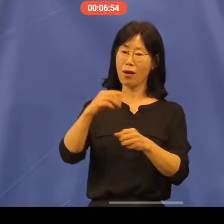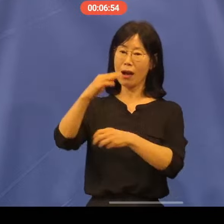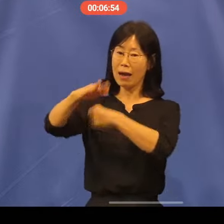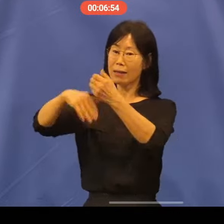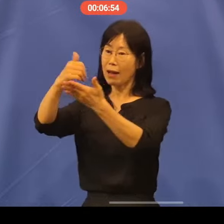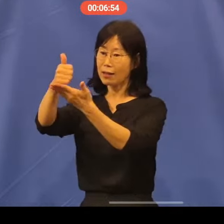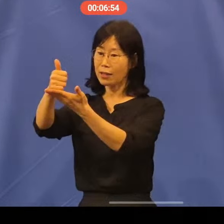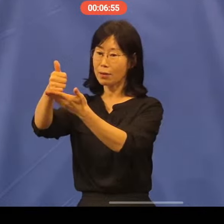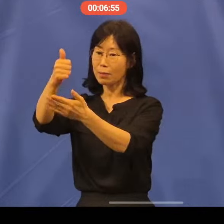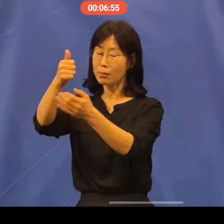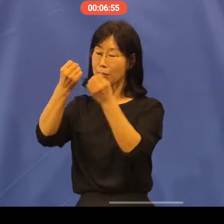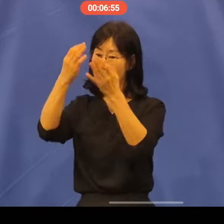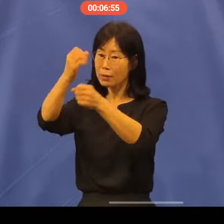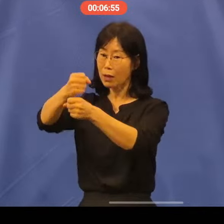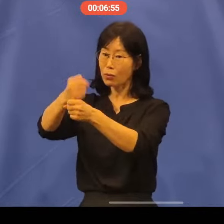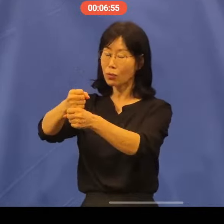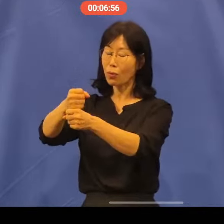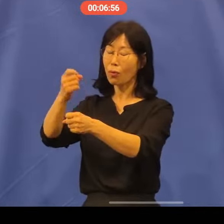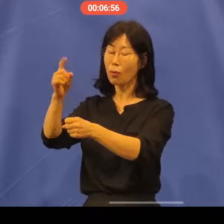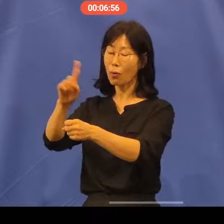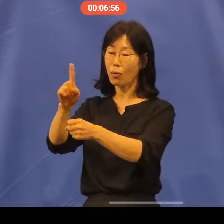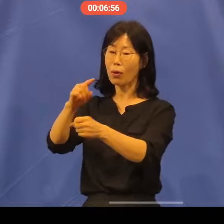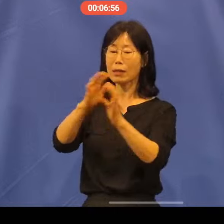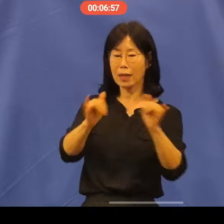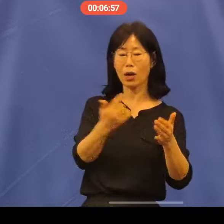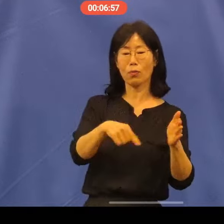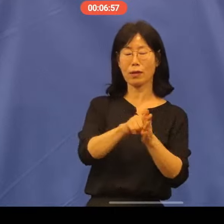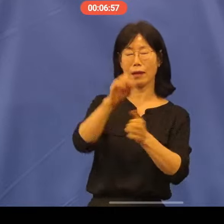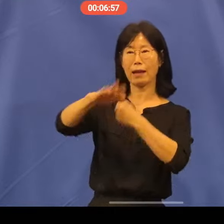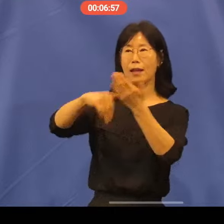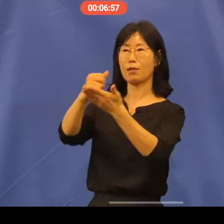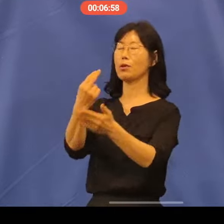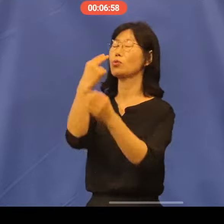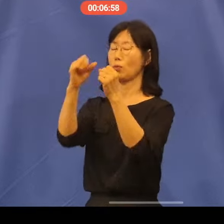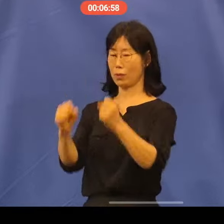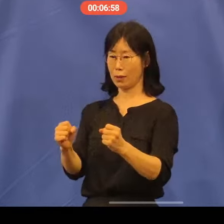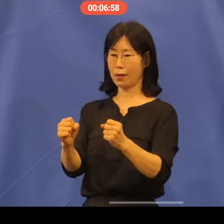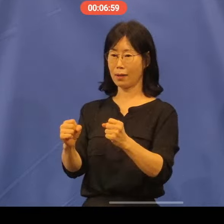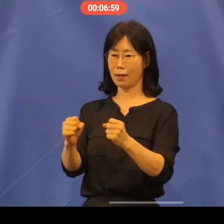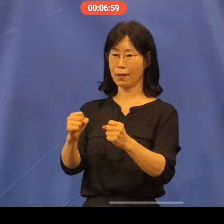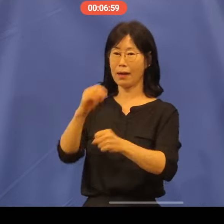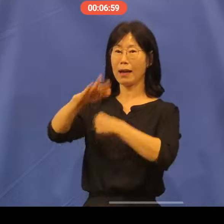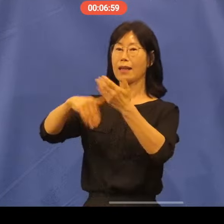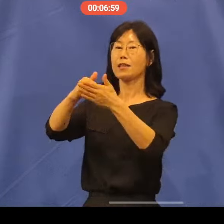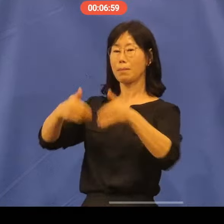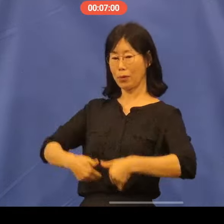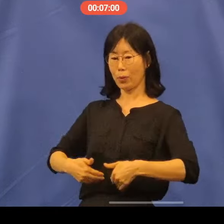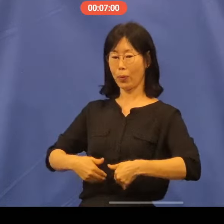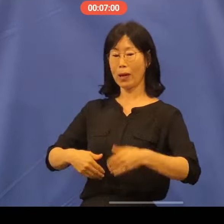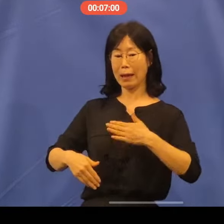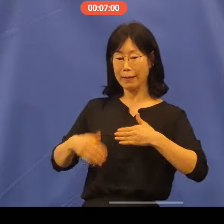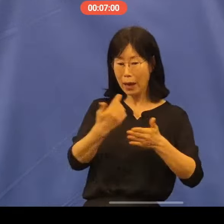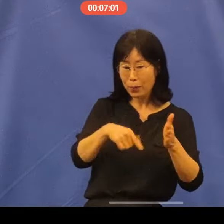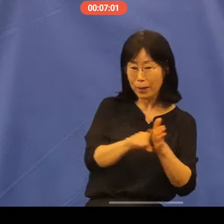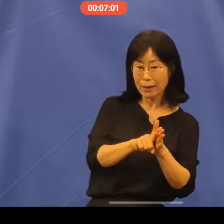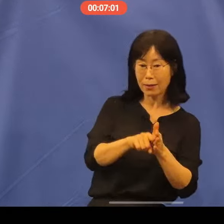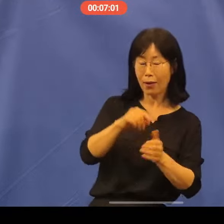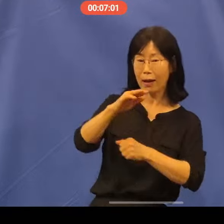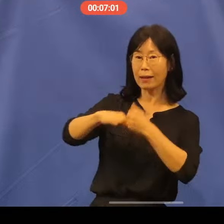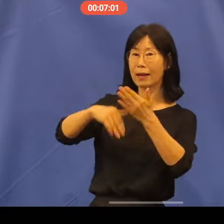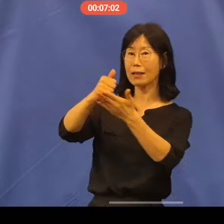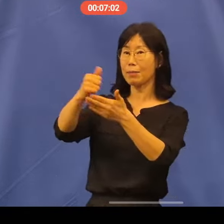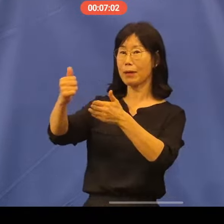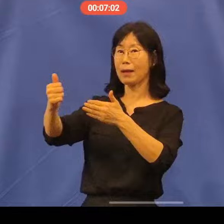무신론자의 강변이죠. 나를 위해 존재한다는 거예요. 모든 게 나를 위해, 나 중심으로. 성경도 나